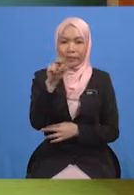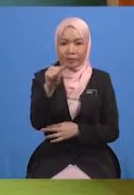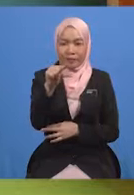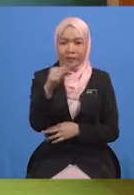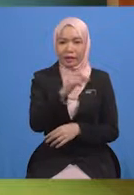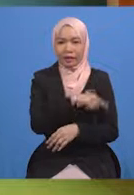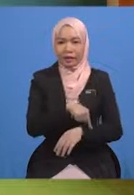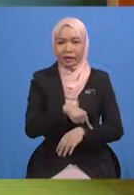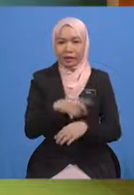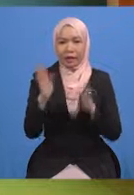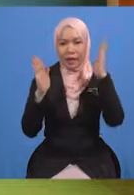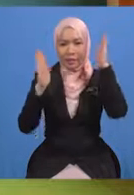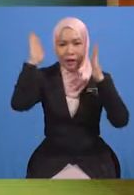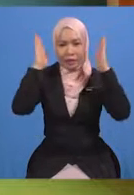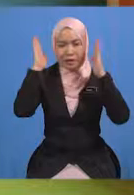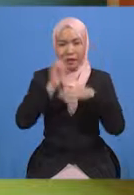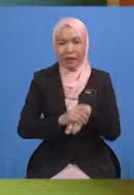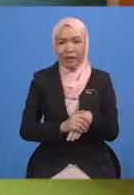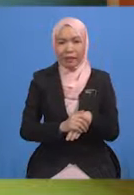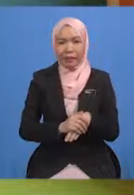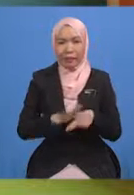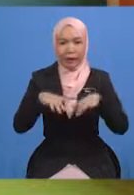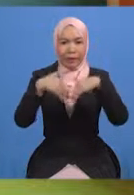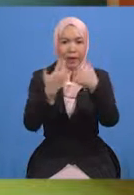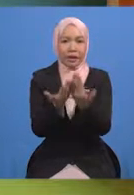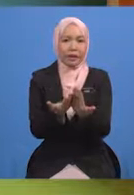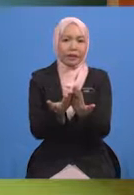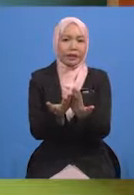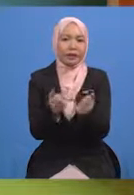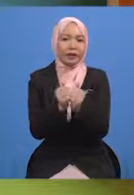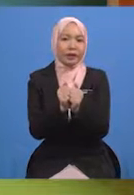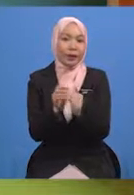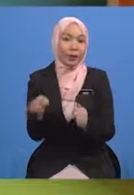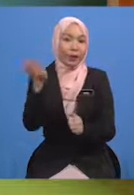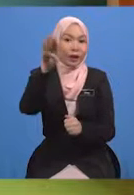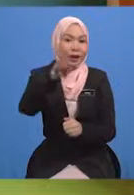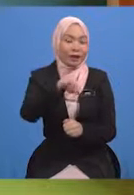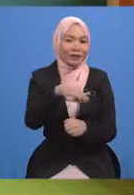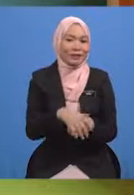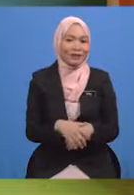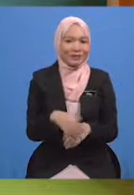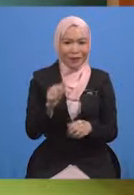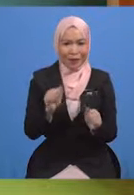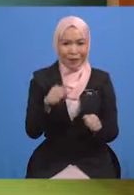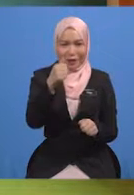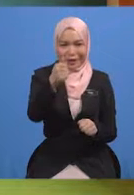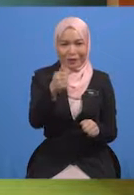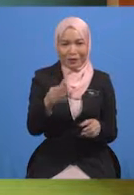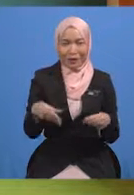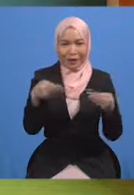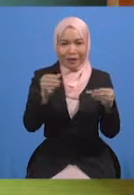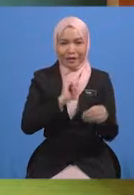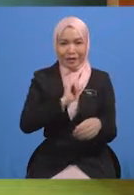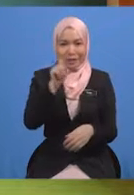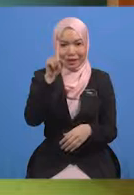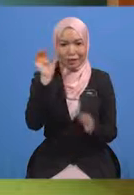Baiklah, bagaimana dengan bukit? Bolehkah kamu berikan satu contoh